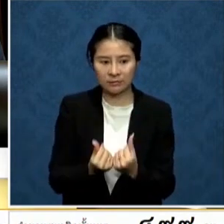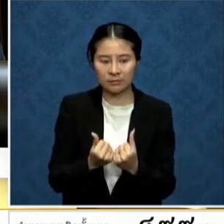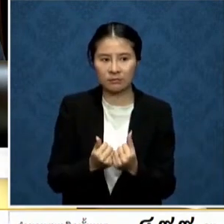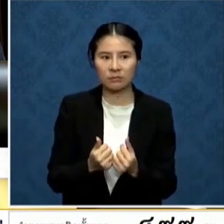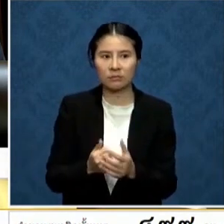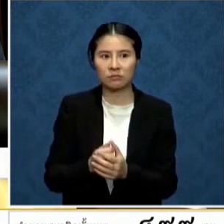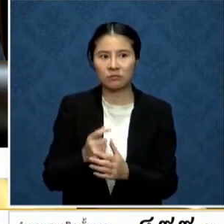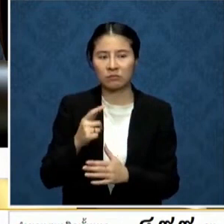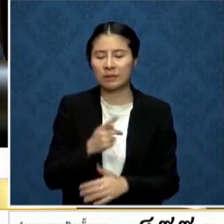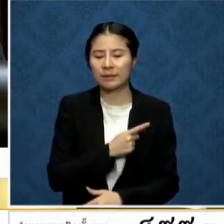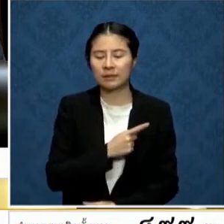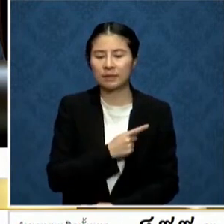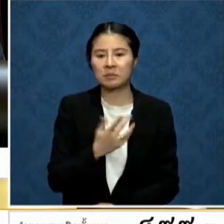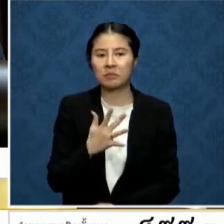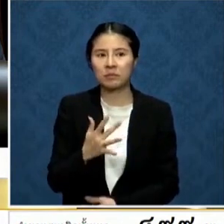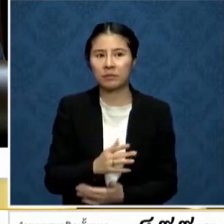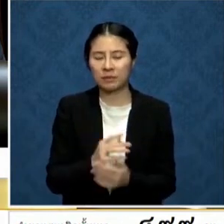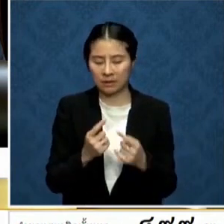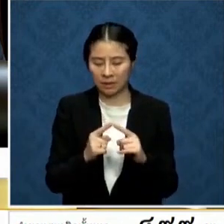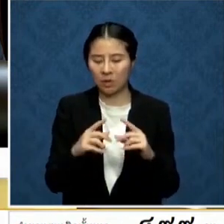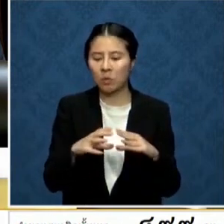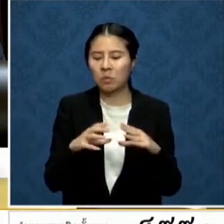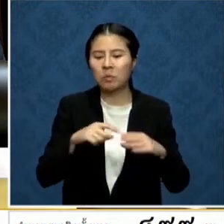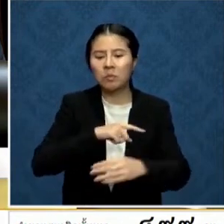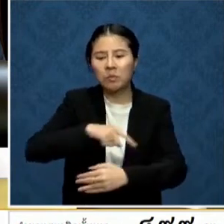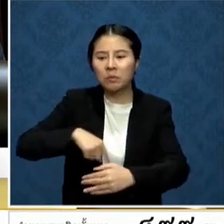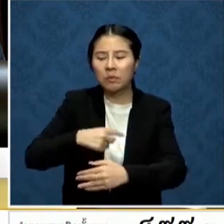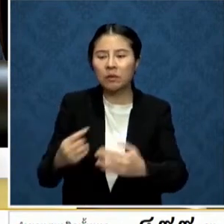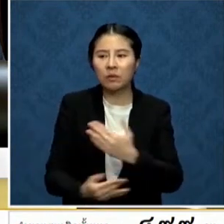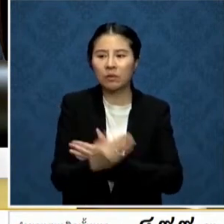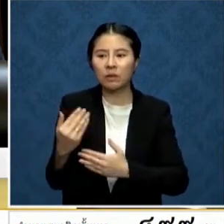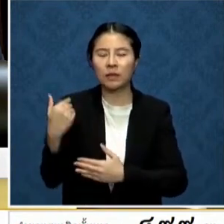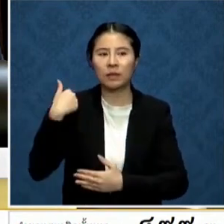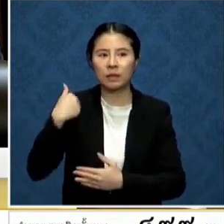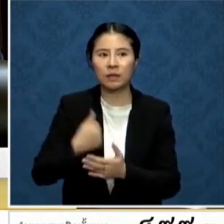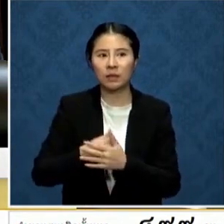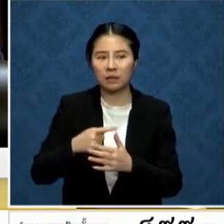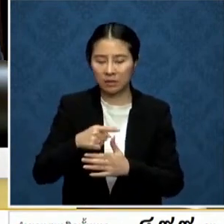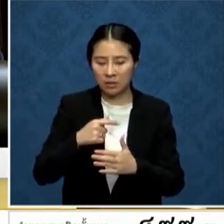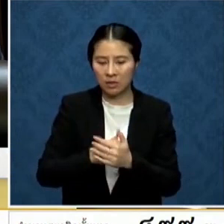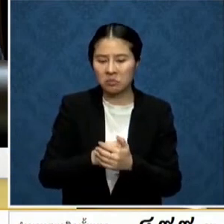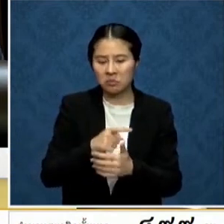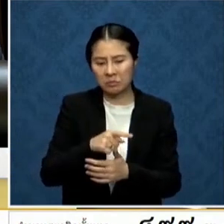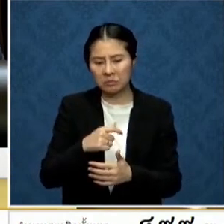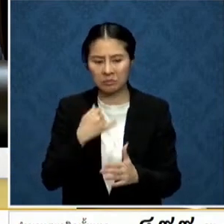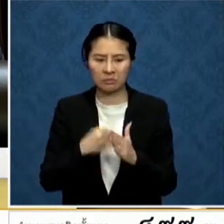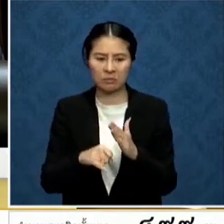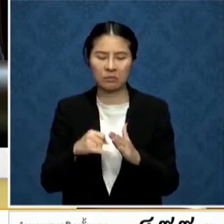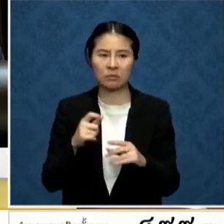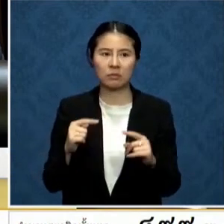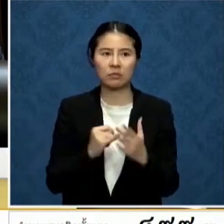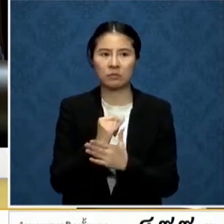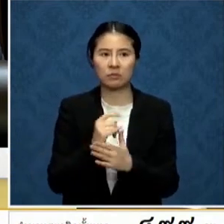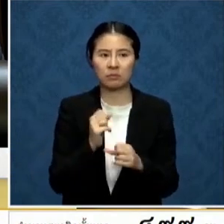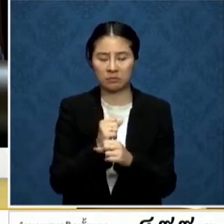พรหมนะครับแต่ถ้าเกิดคนที่อยู่พรรคเดียวกันอยู่ฝ่ายเดียวกันโอกาสที่จะถูกอ่าขัดฝางหรืออะไรนั้นก็ได้ผมไม่ได้ผม